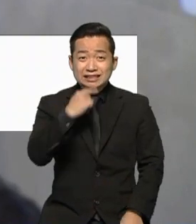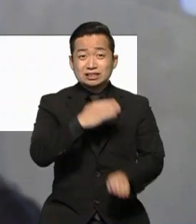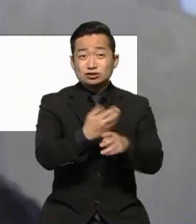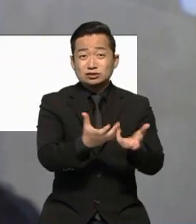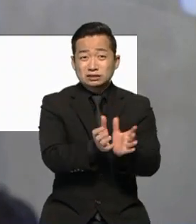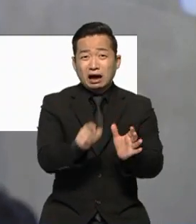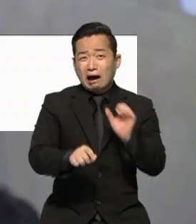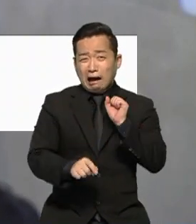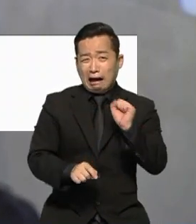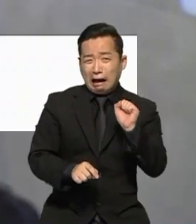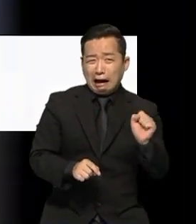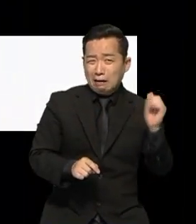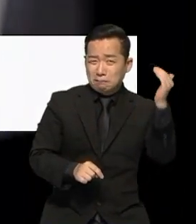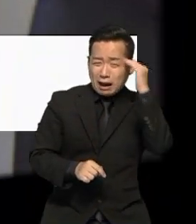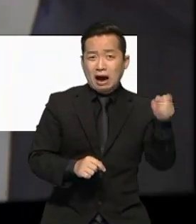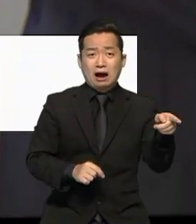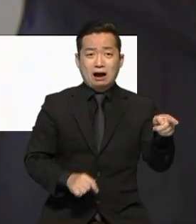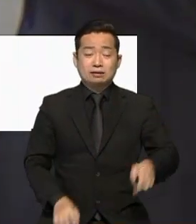발목을 잡고 있다고 보기 때문에